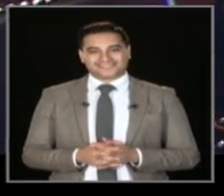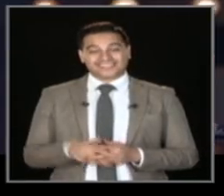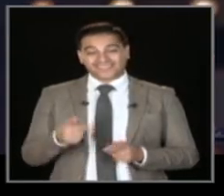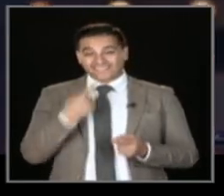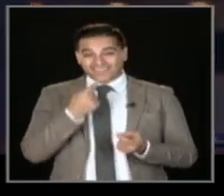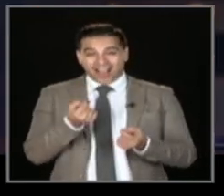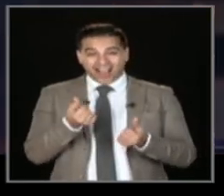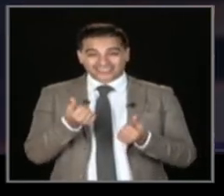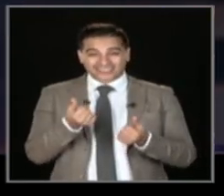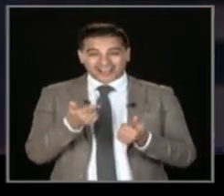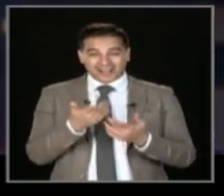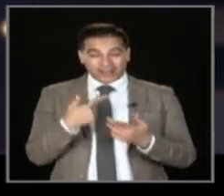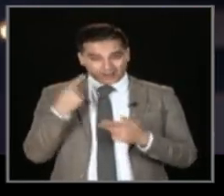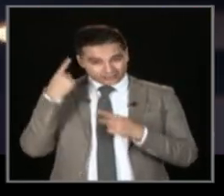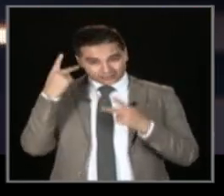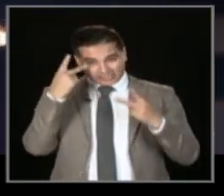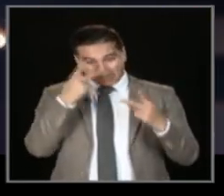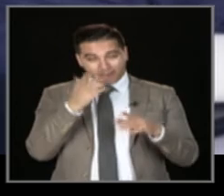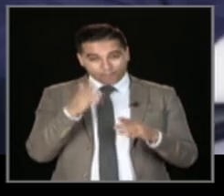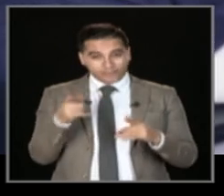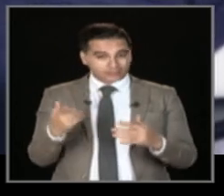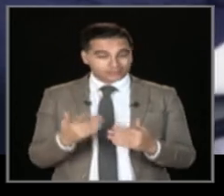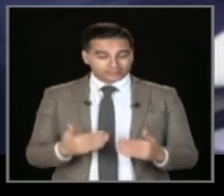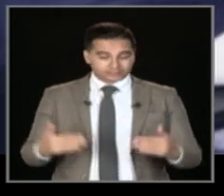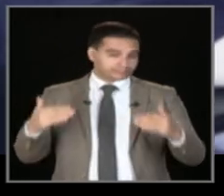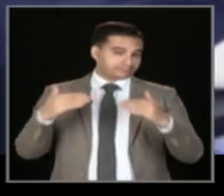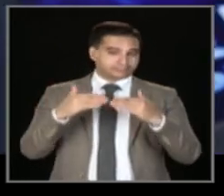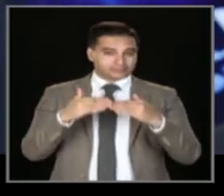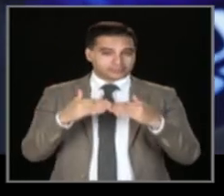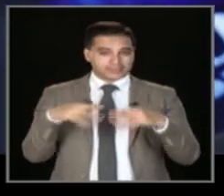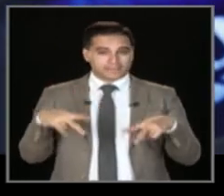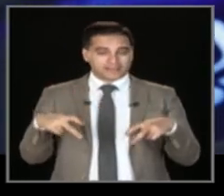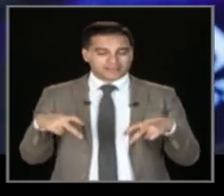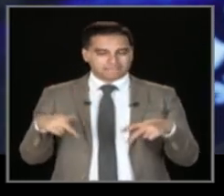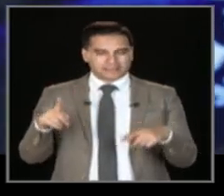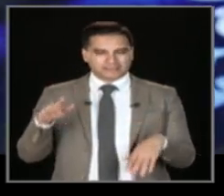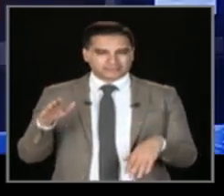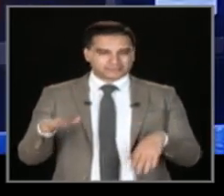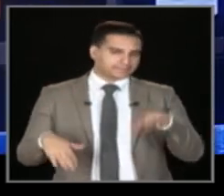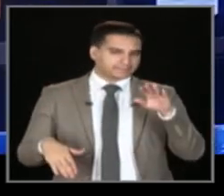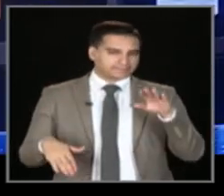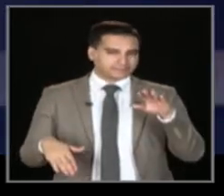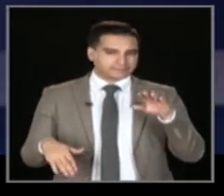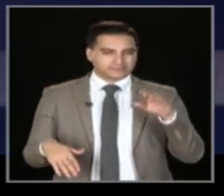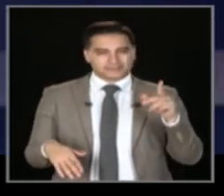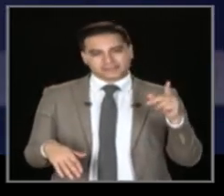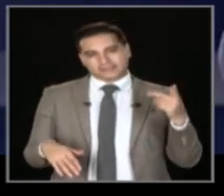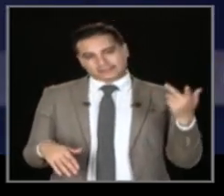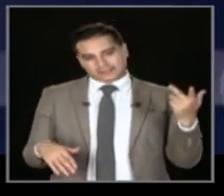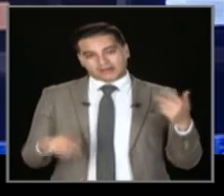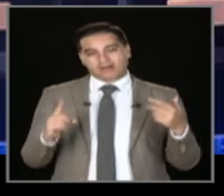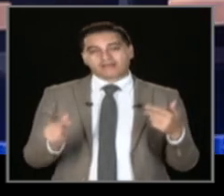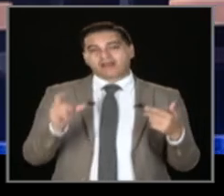في لحظة من اللحظات تخيلت إن فريق أمون هيعرفوا يرجعوا تاني في المباراة. رانيا يوسف. رانيا